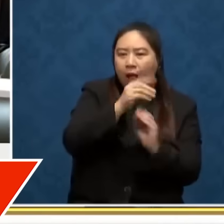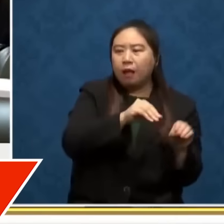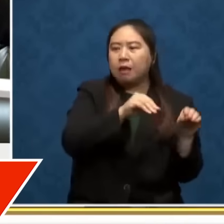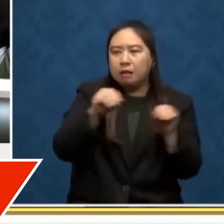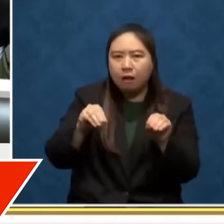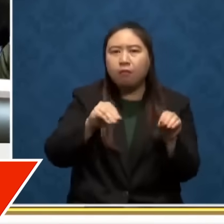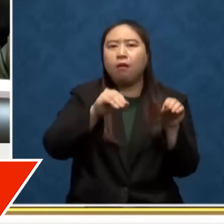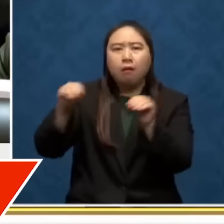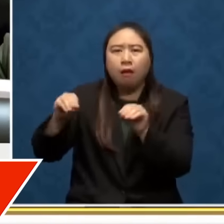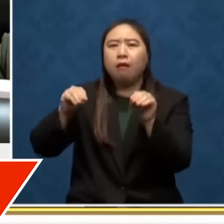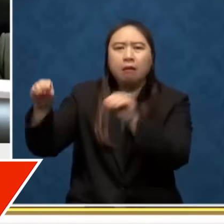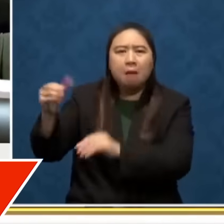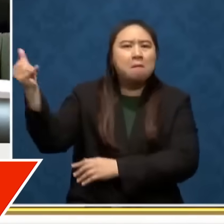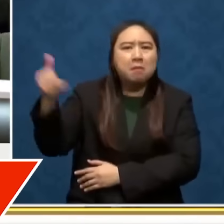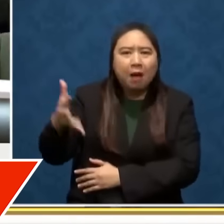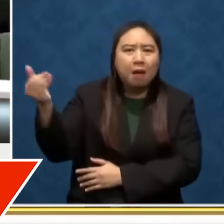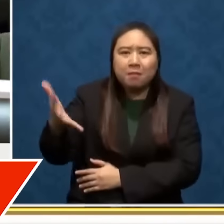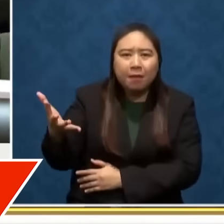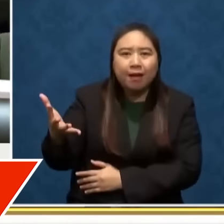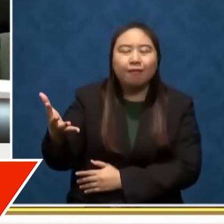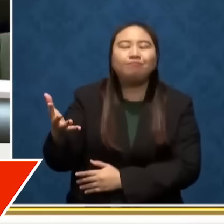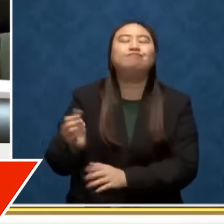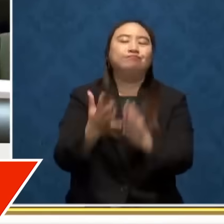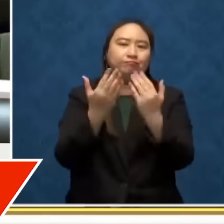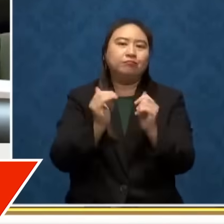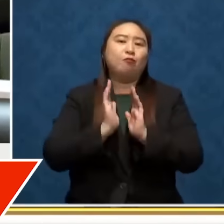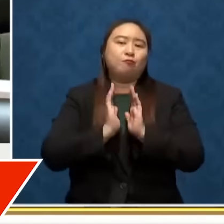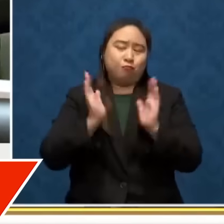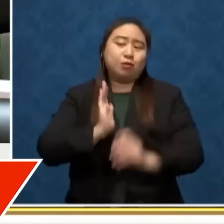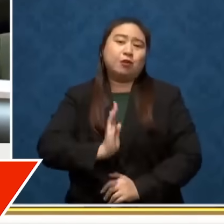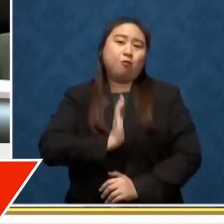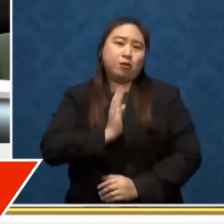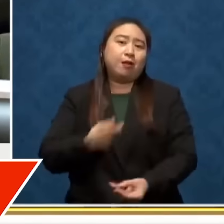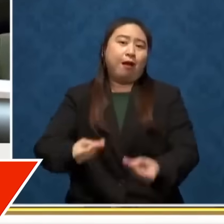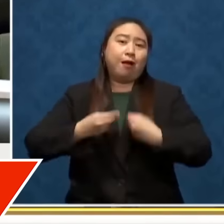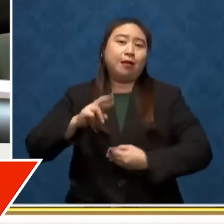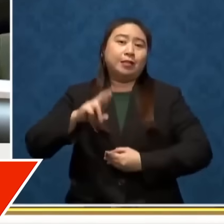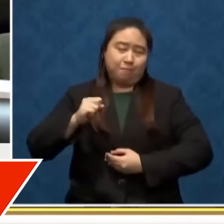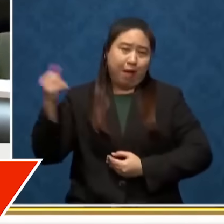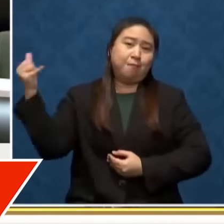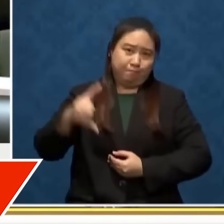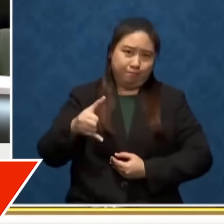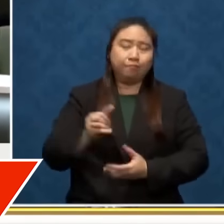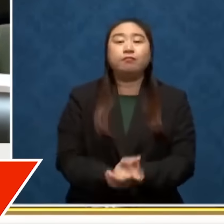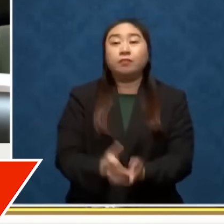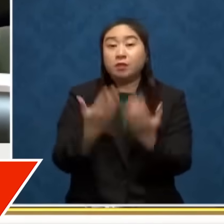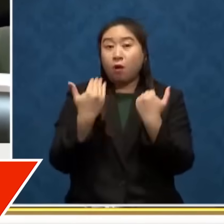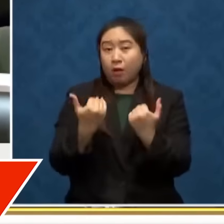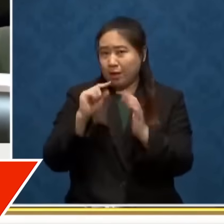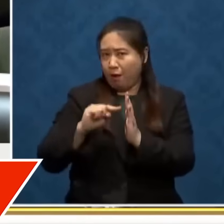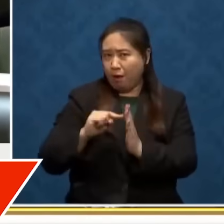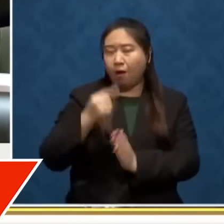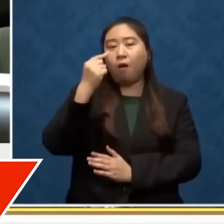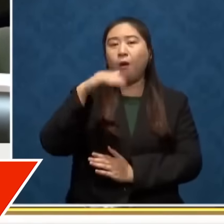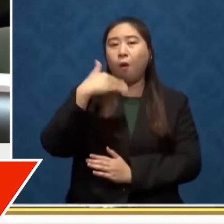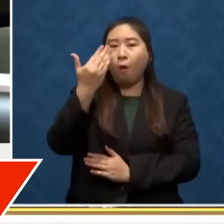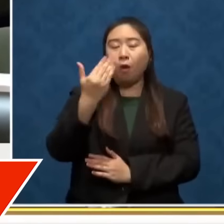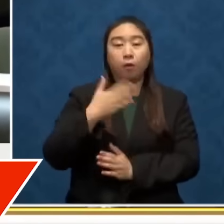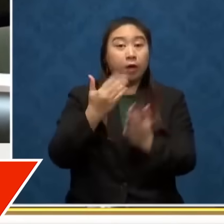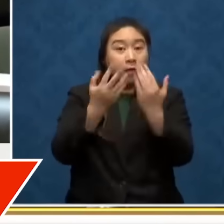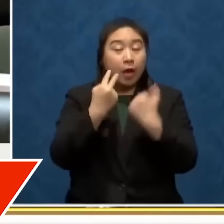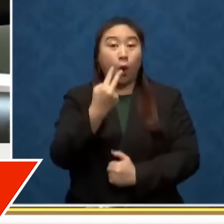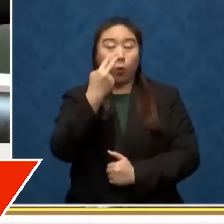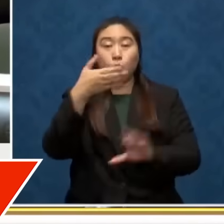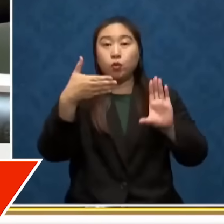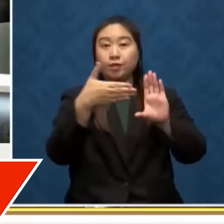ก็ขอบพระคุณนะครับที่ท่านได้ให้โอกาสให้เกียรติสภาแห่งนี้นะครับก่อนอื่นเนี่ยนะครับผมชวนท่านนะครับดูส